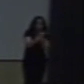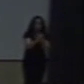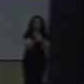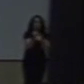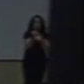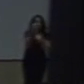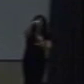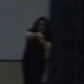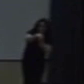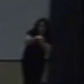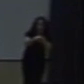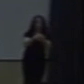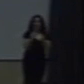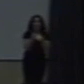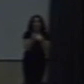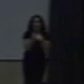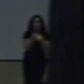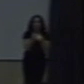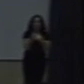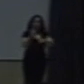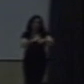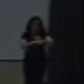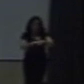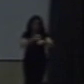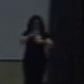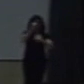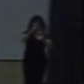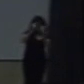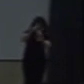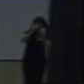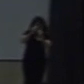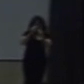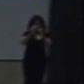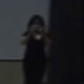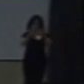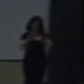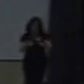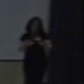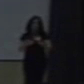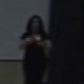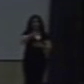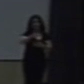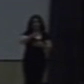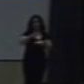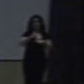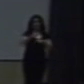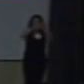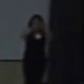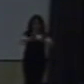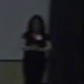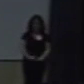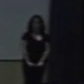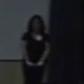més generalistes, saps? Vull dir que és veritat que la complexitat cada vegada és més gran, no? I que la